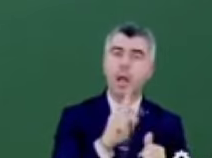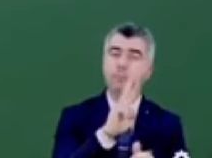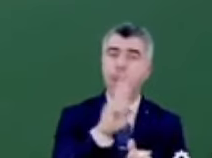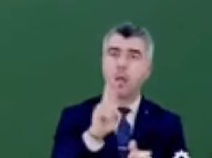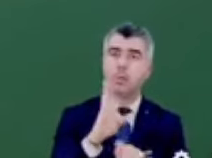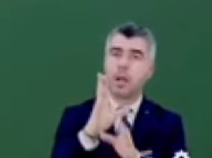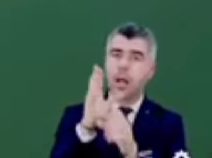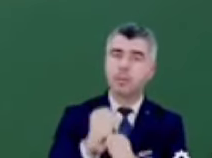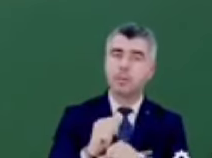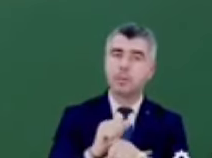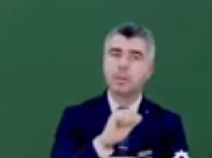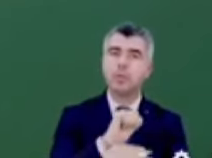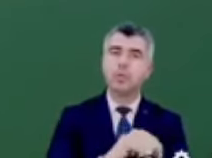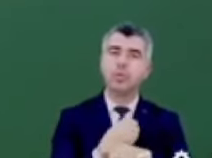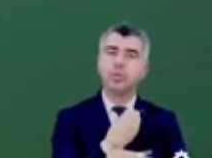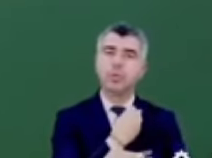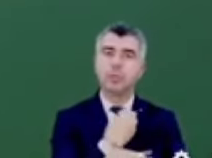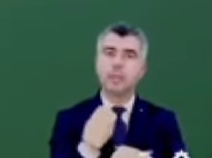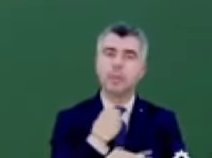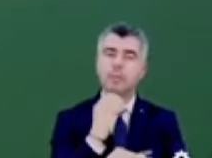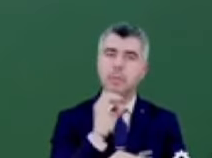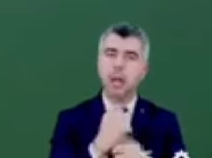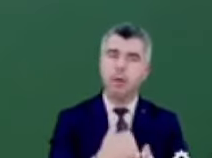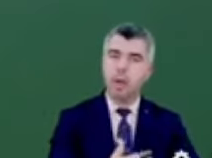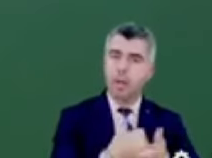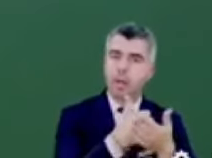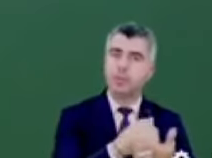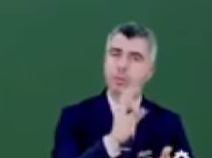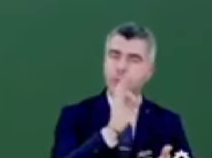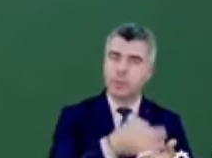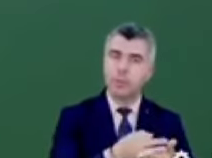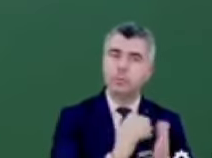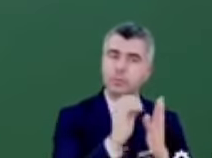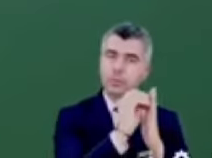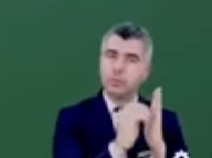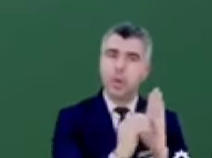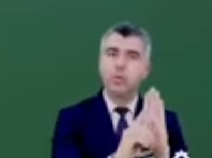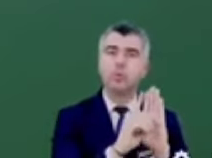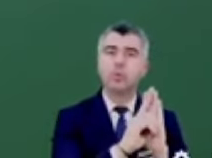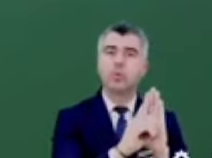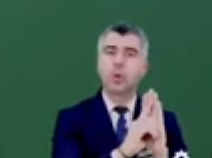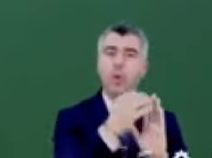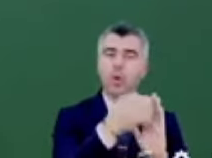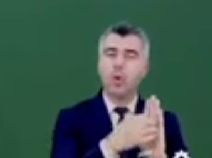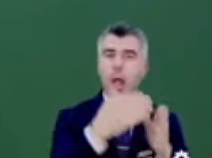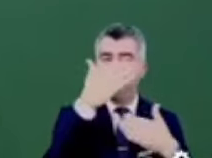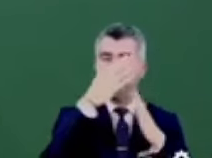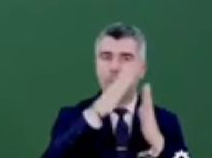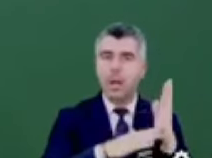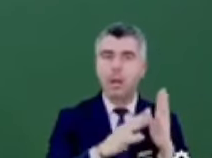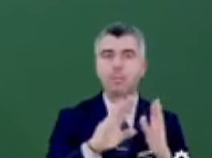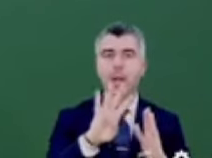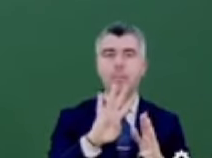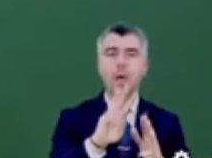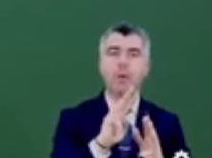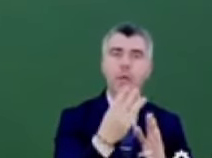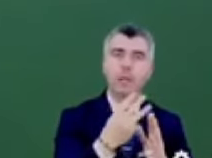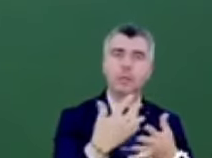للحمايه الاجتماعيه وفي اطار تفعيل مقتضيات دستور المملكه الفصل 34 طبعا وعدد